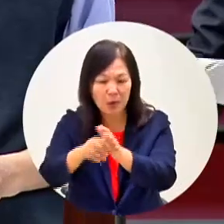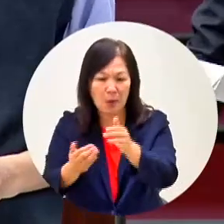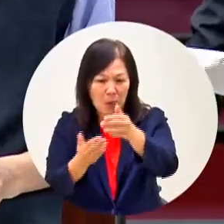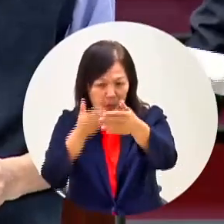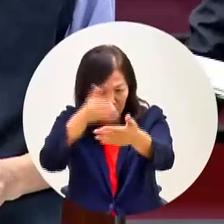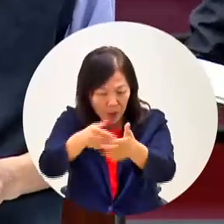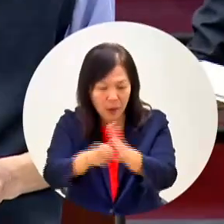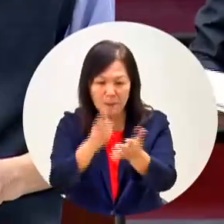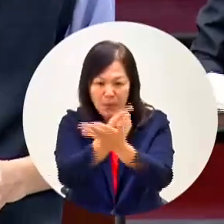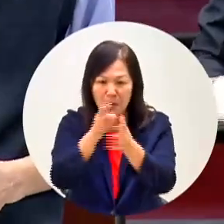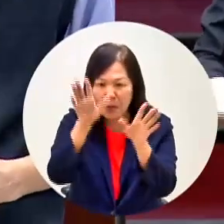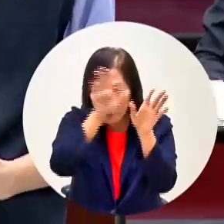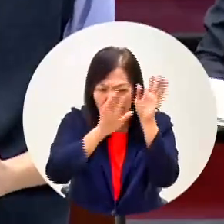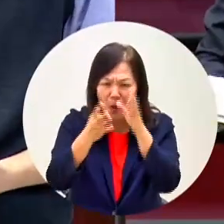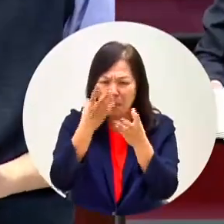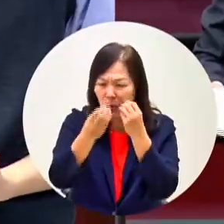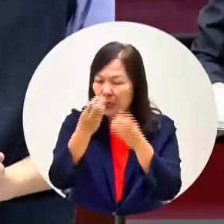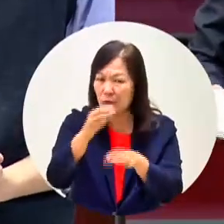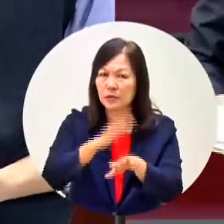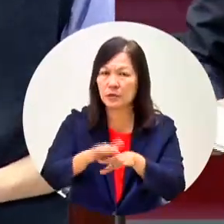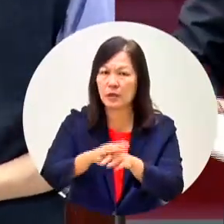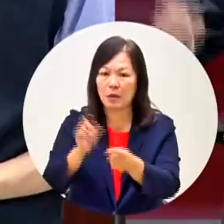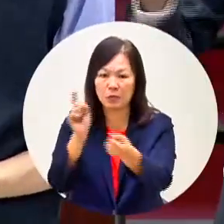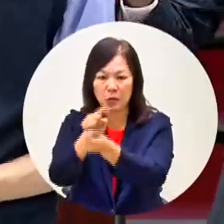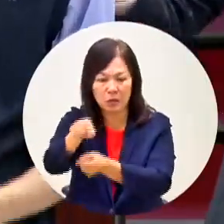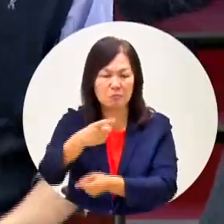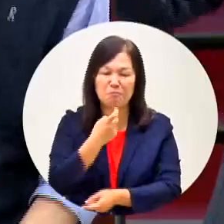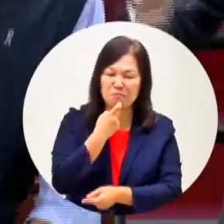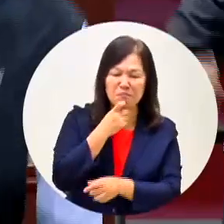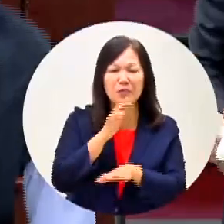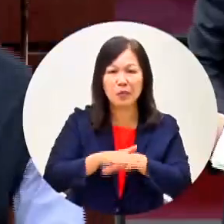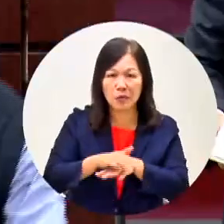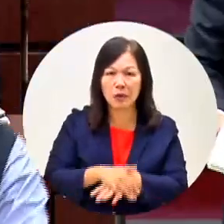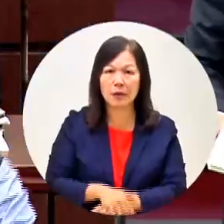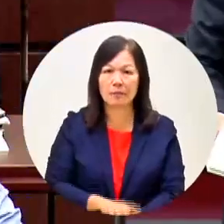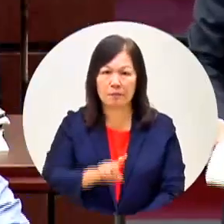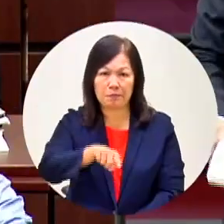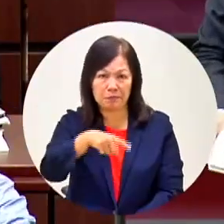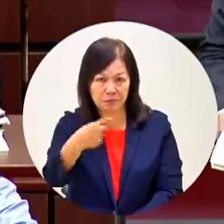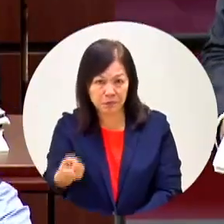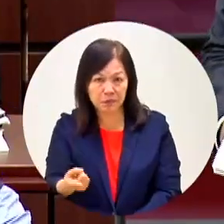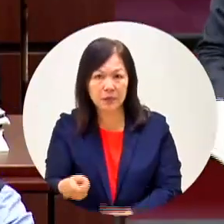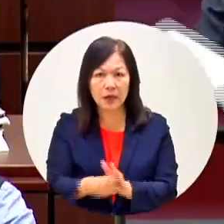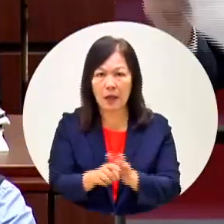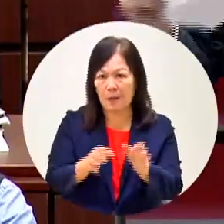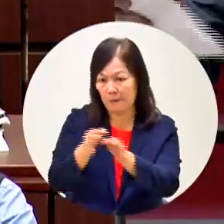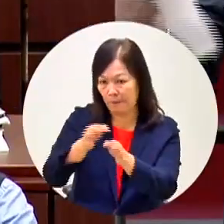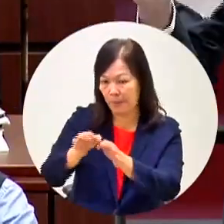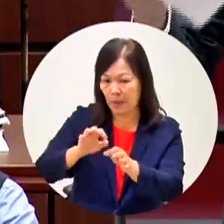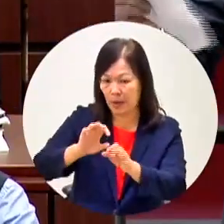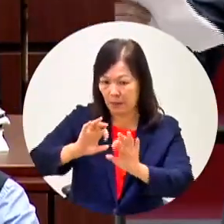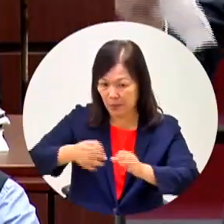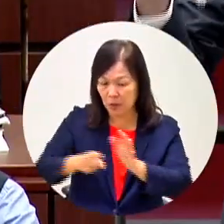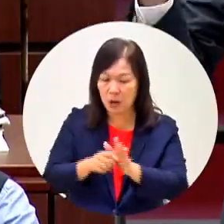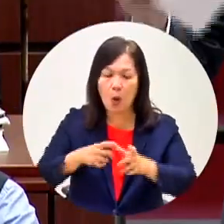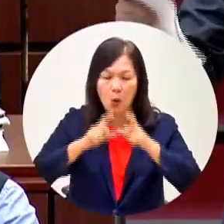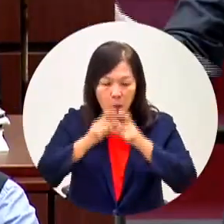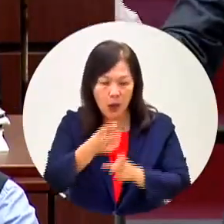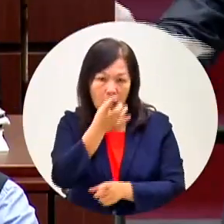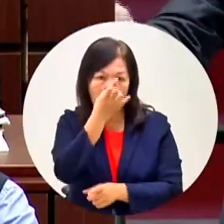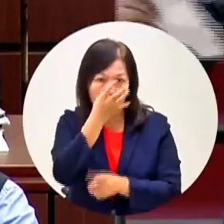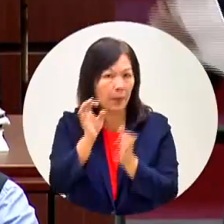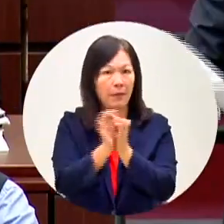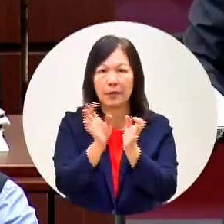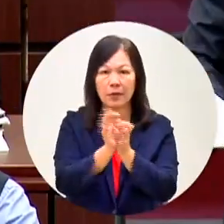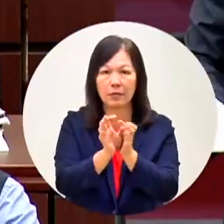民对你的疑虑。另外我们请看下一页，盈利事业销售额没有办法回答出来没有关系，我们再问的是一